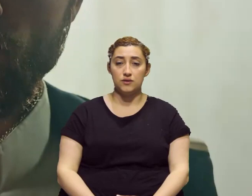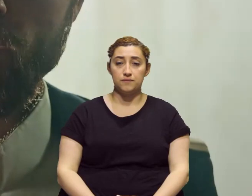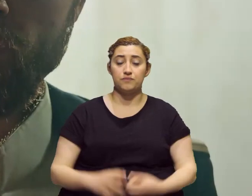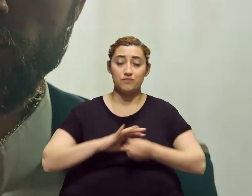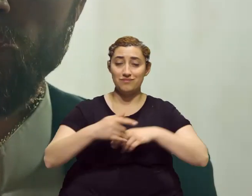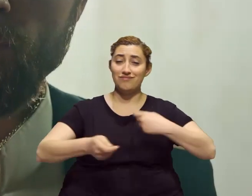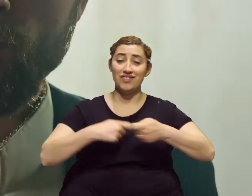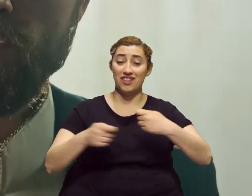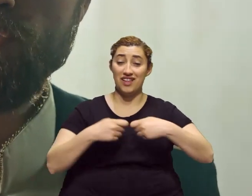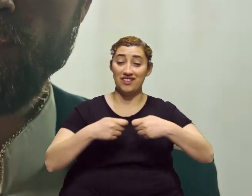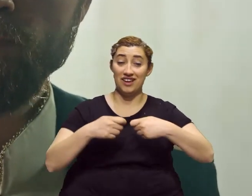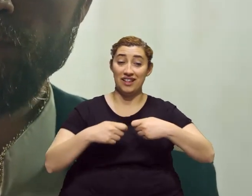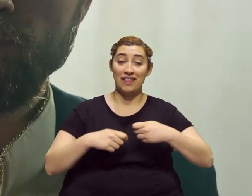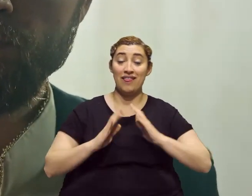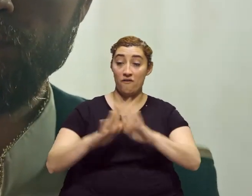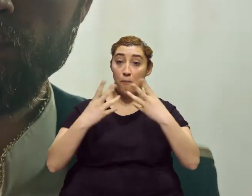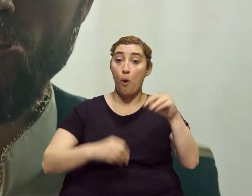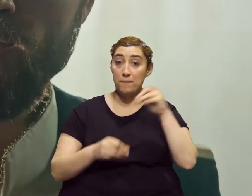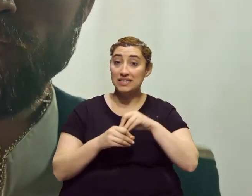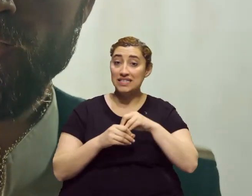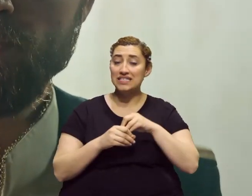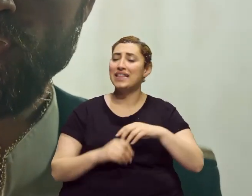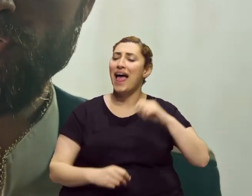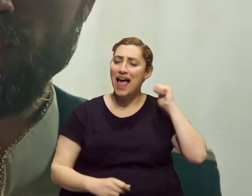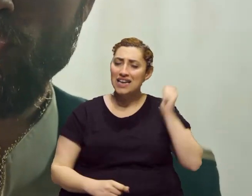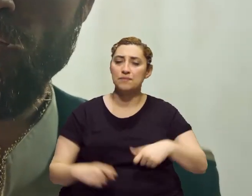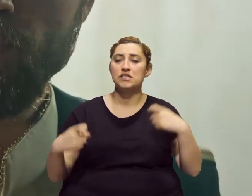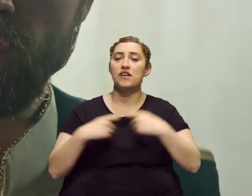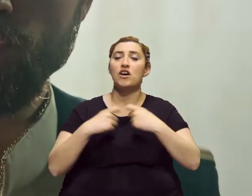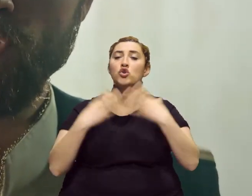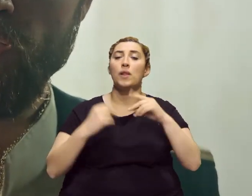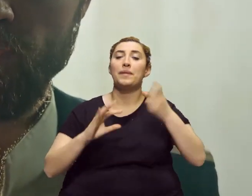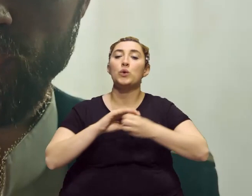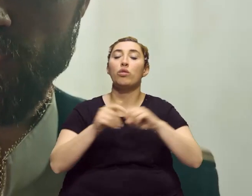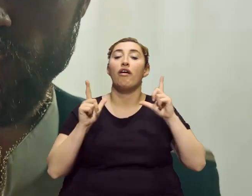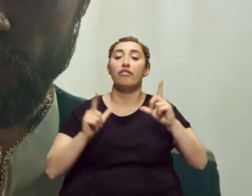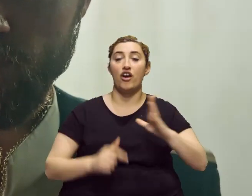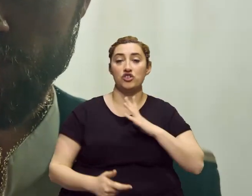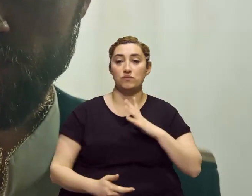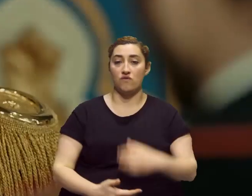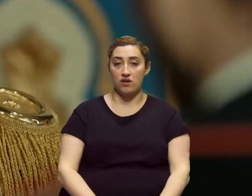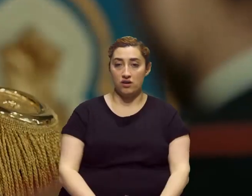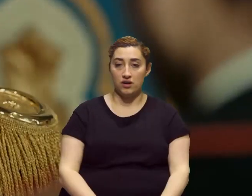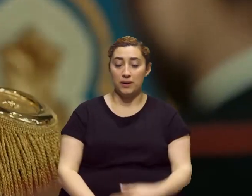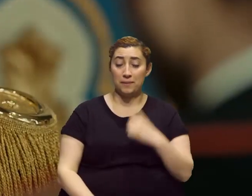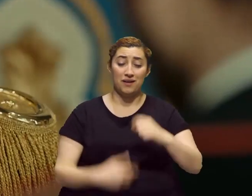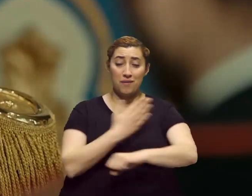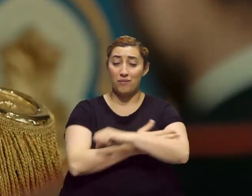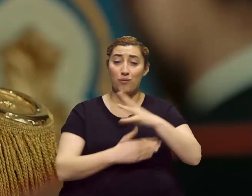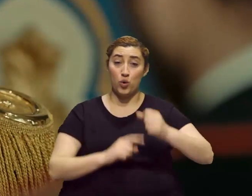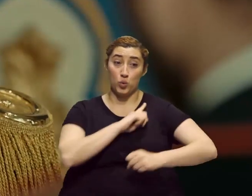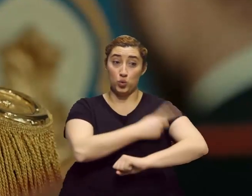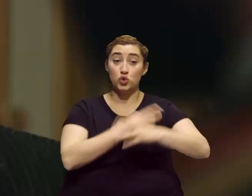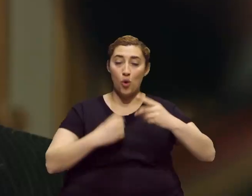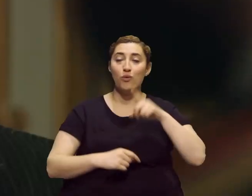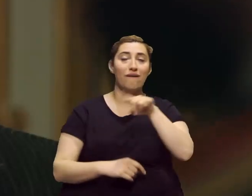Küresel sermayenin ayakta kalabilmesi için her daim çatışma olan bir dünyaya ihtiyacı var. Bir ülkenin bu kadar